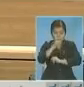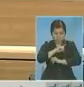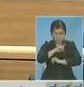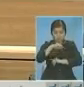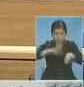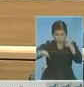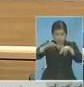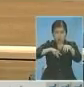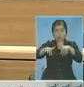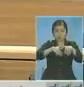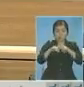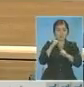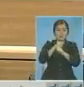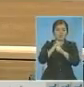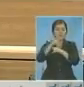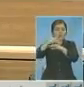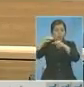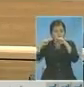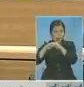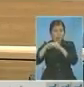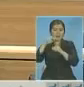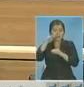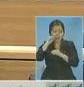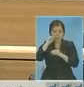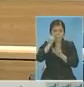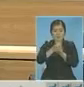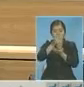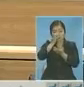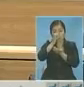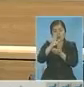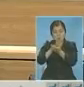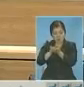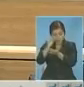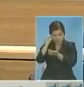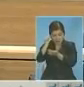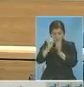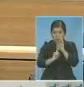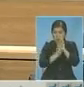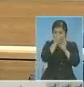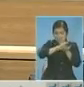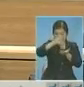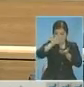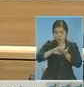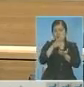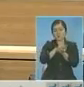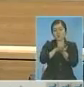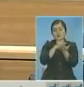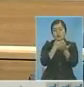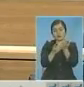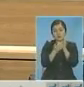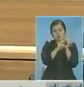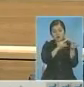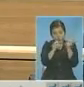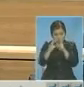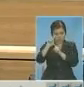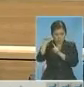ครงการก่อสร้างประปาดื่มได้ภายในโรงเรียนซึ่งโรงเรียนที่ได้รับการจัดสรรโรงเรียนแรกคือโรงเรียนนครพนมวิทยาคมโรงเรียนที่